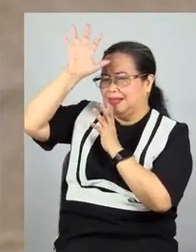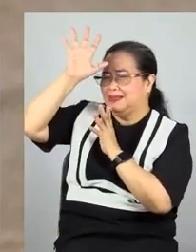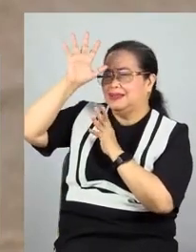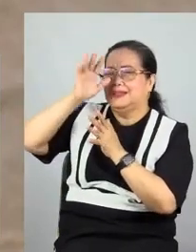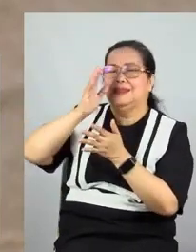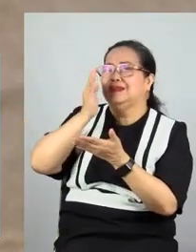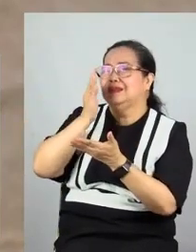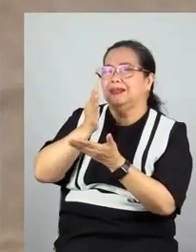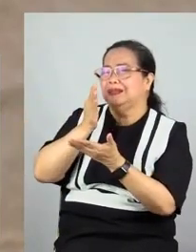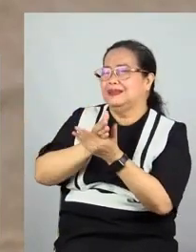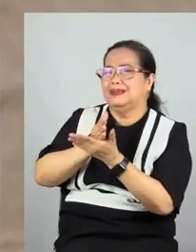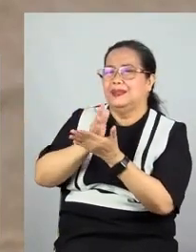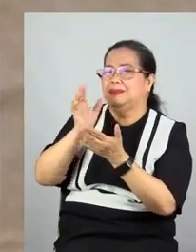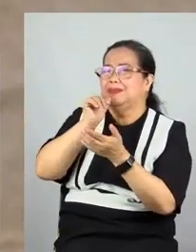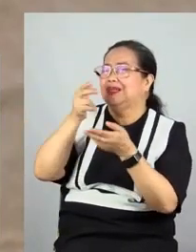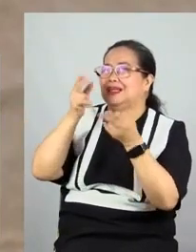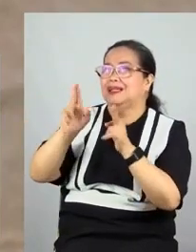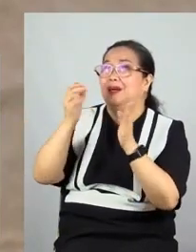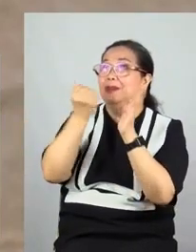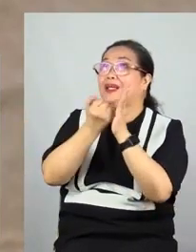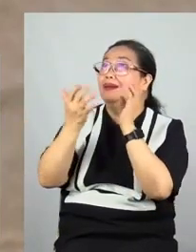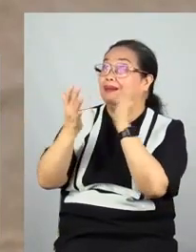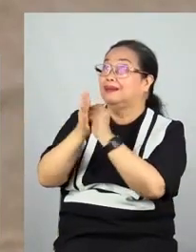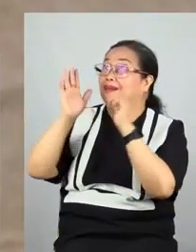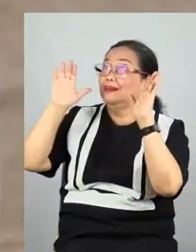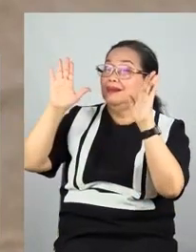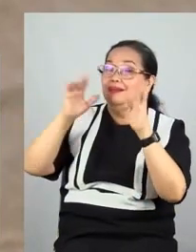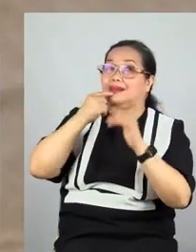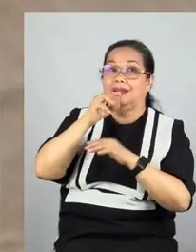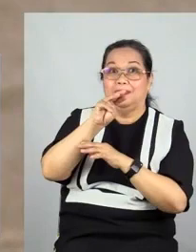me." Matthew 26:39.